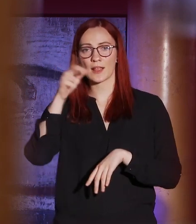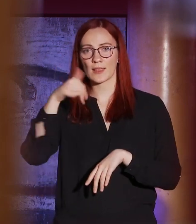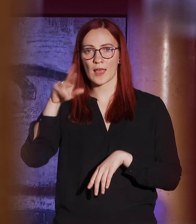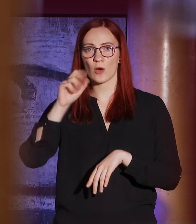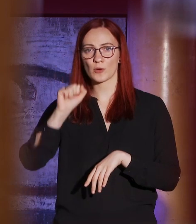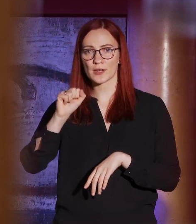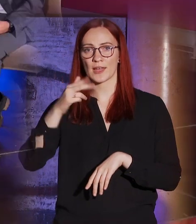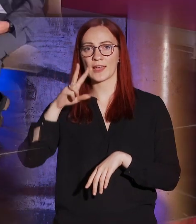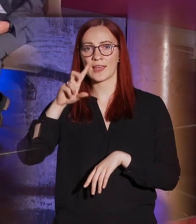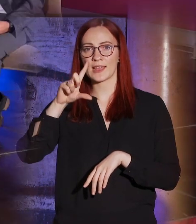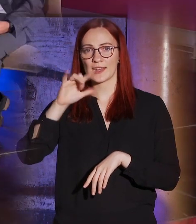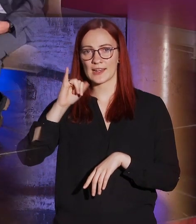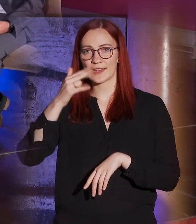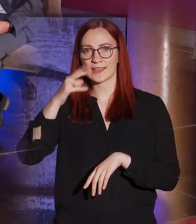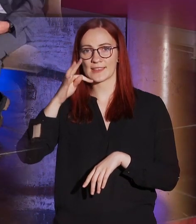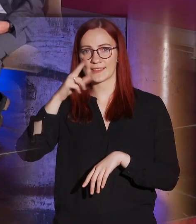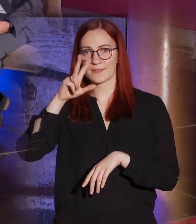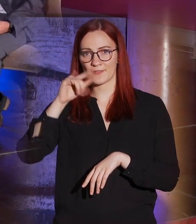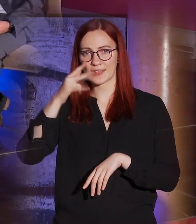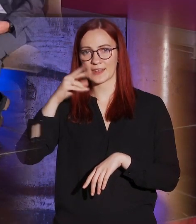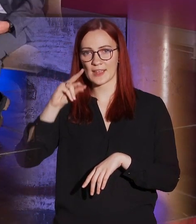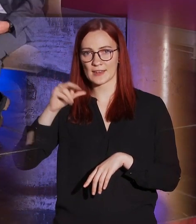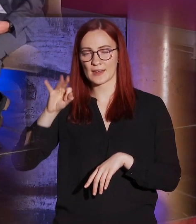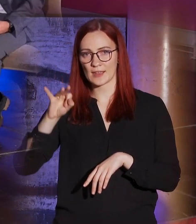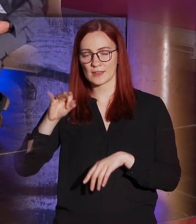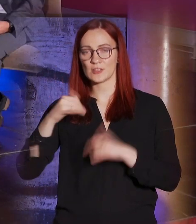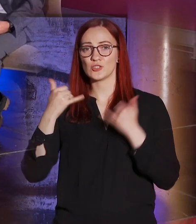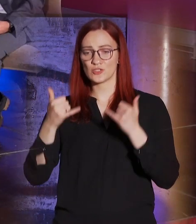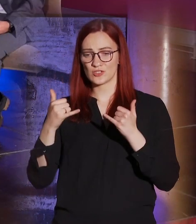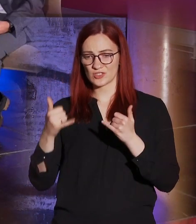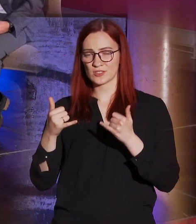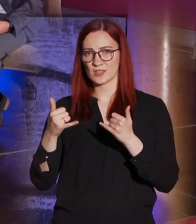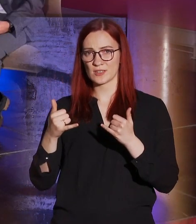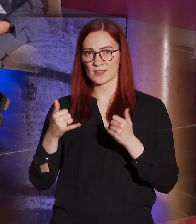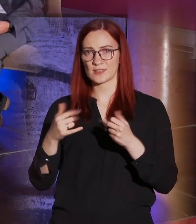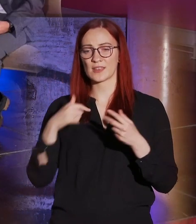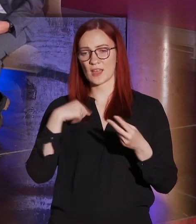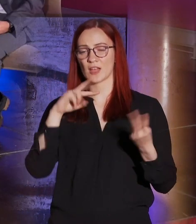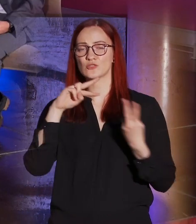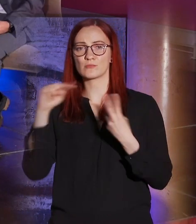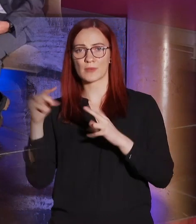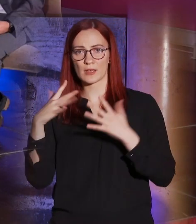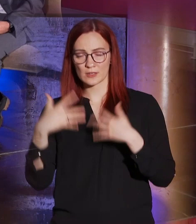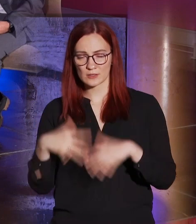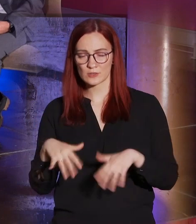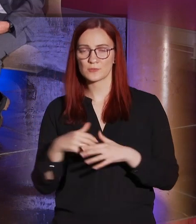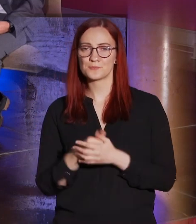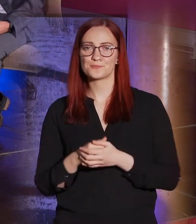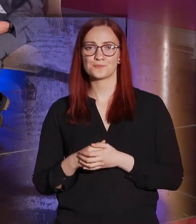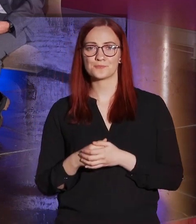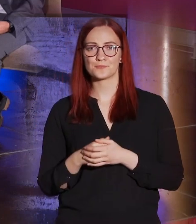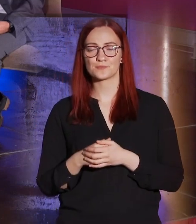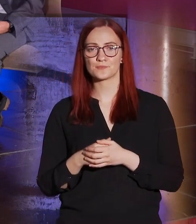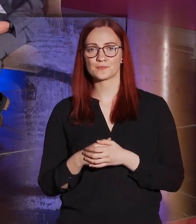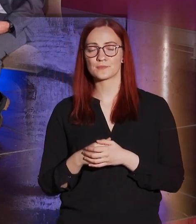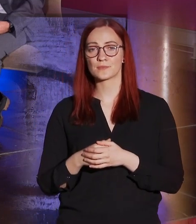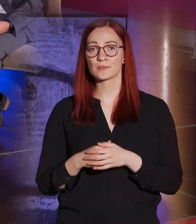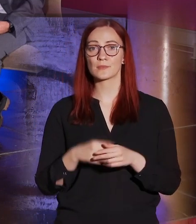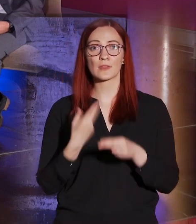Nedzvegienė, kuri šiandien turėjo būti vietoj manęs, bet dėl tam tikrų aplinkybių aš ją pakeičiau.